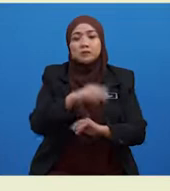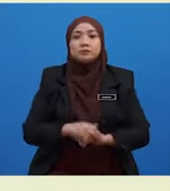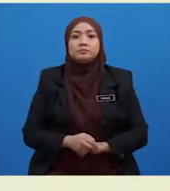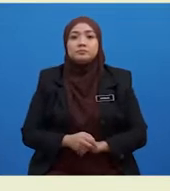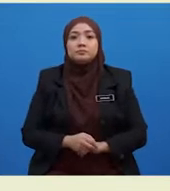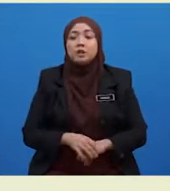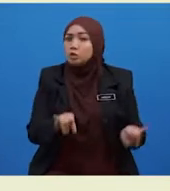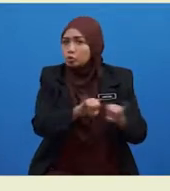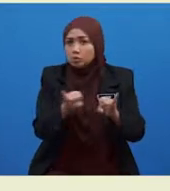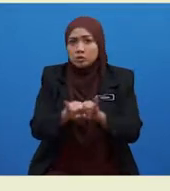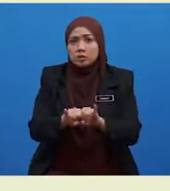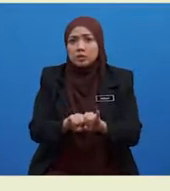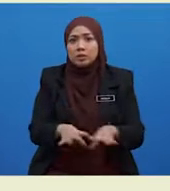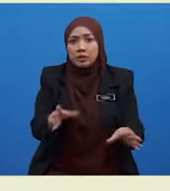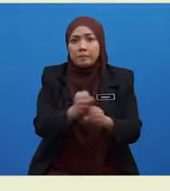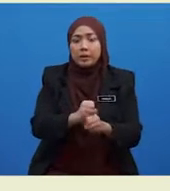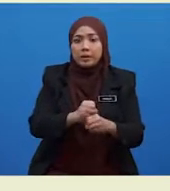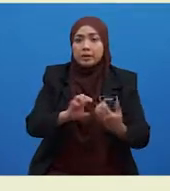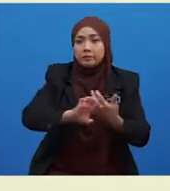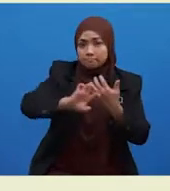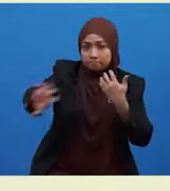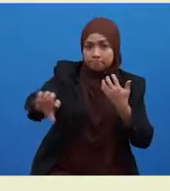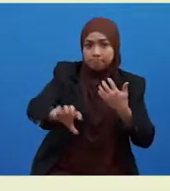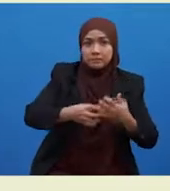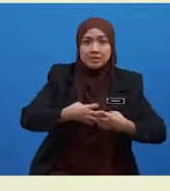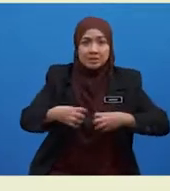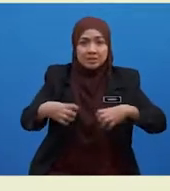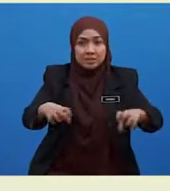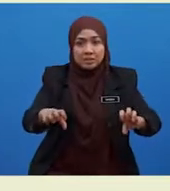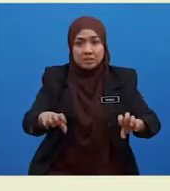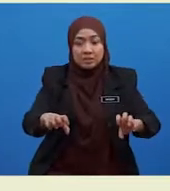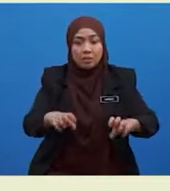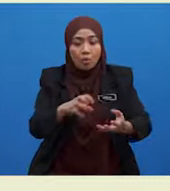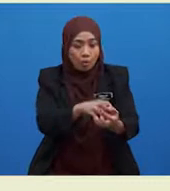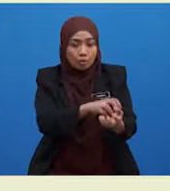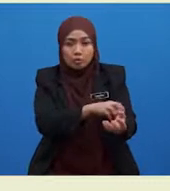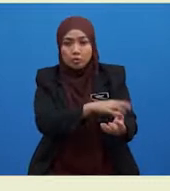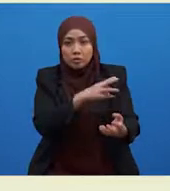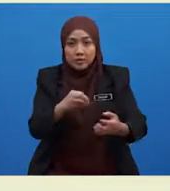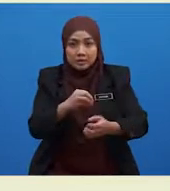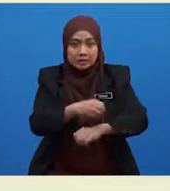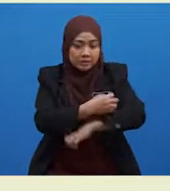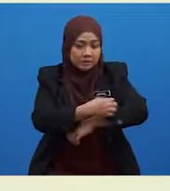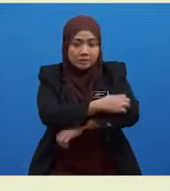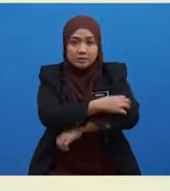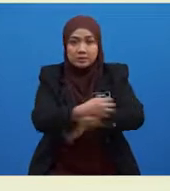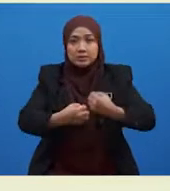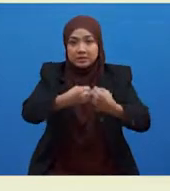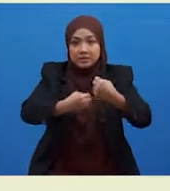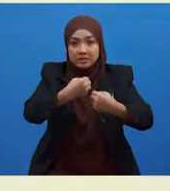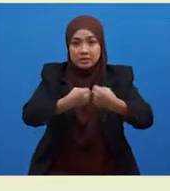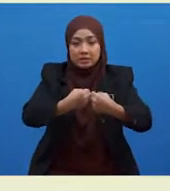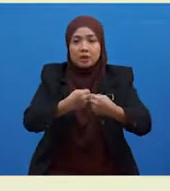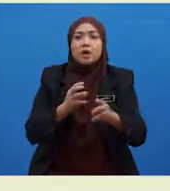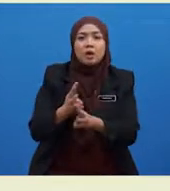juga dapat mengelakkan kecederaan terhadap otot dan sendi, mengawal berat badan